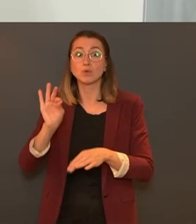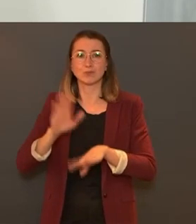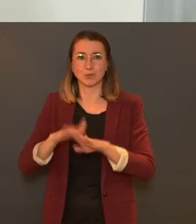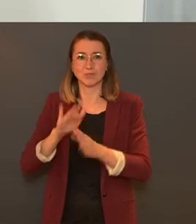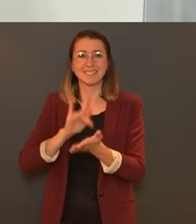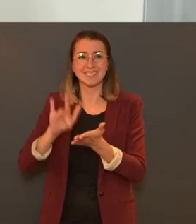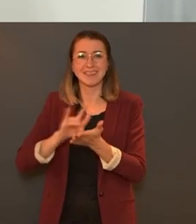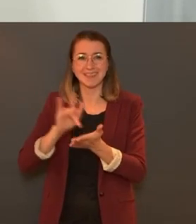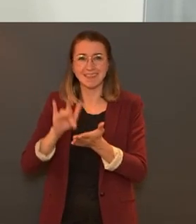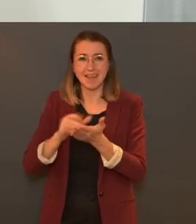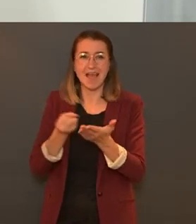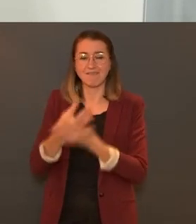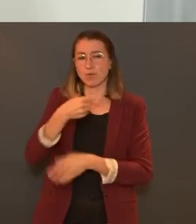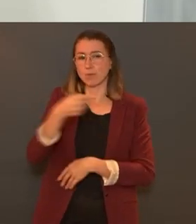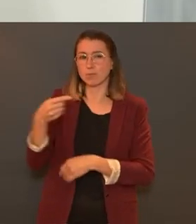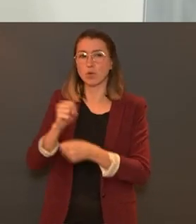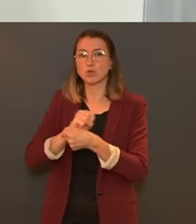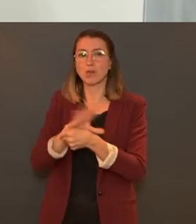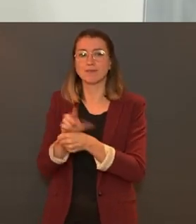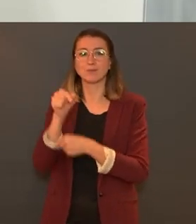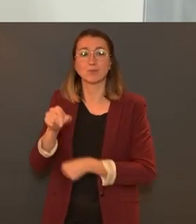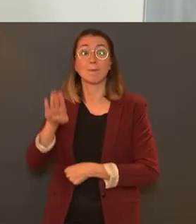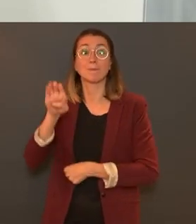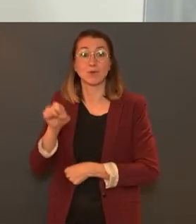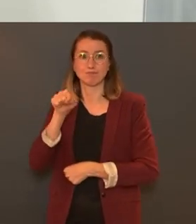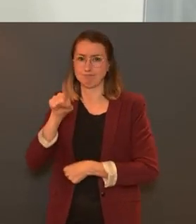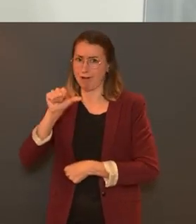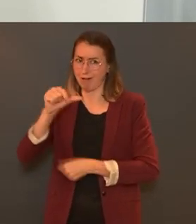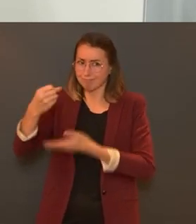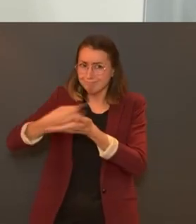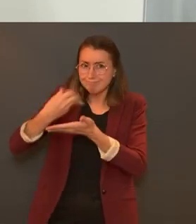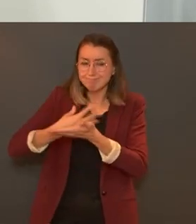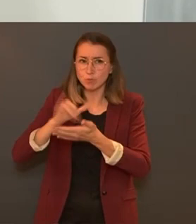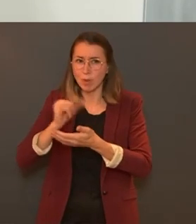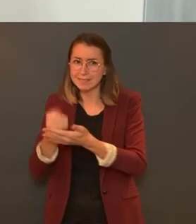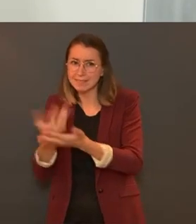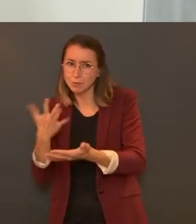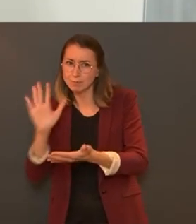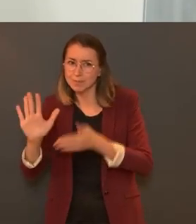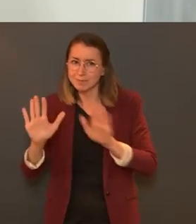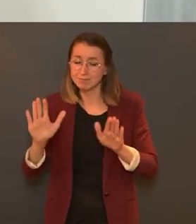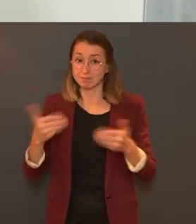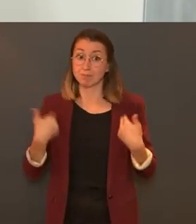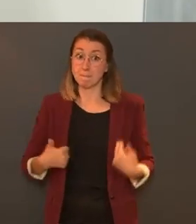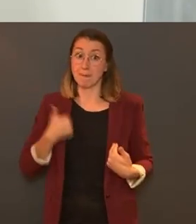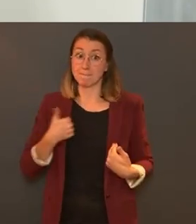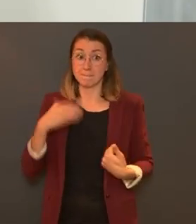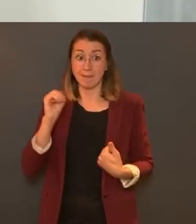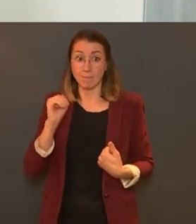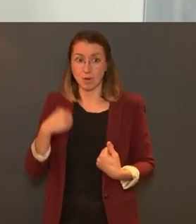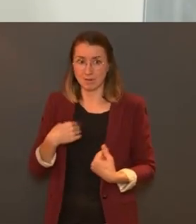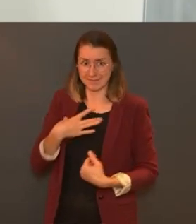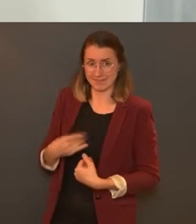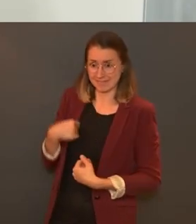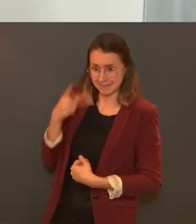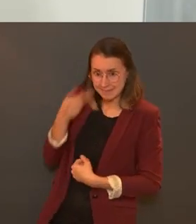infocoronavirus.be. Moi, je suis maman et je me rends compte qu'il est difficile de savoir quelle décision prendre quand un nez commence à couler à la